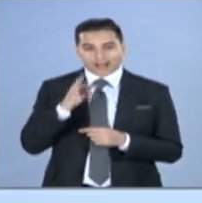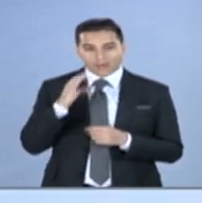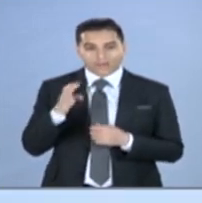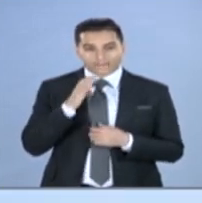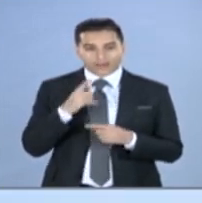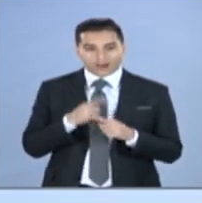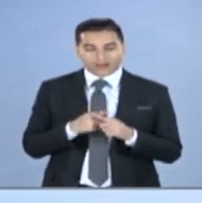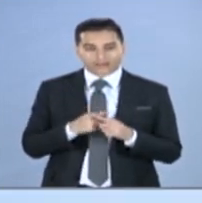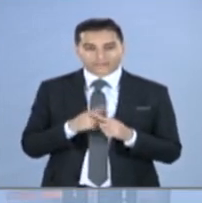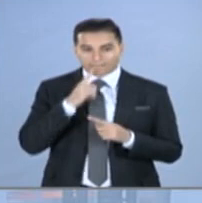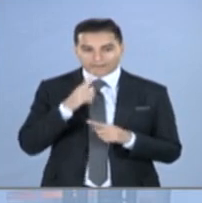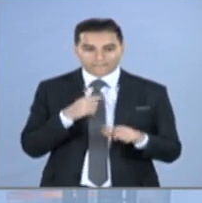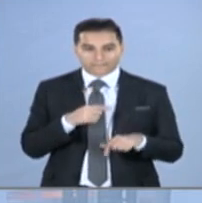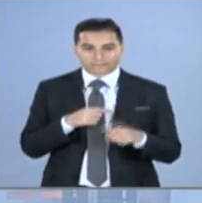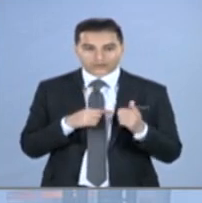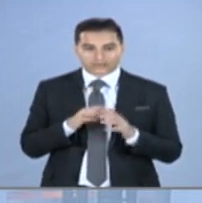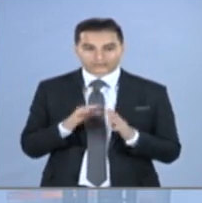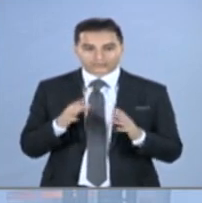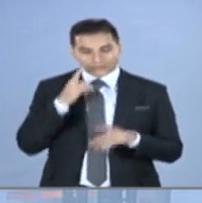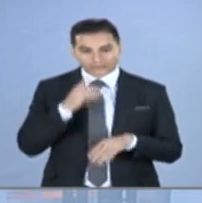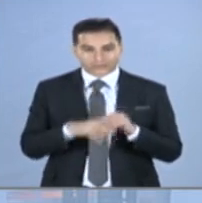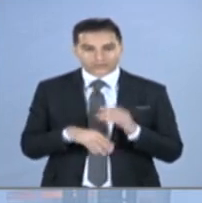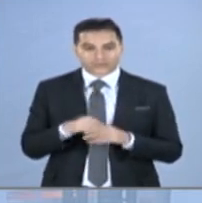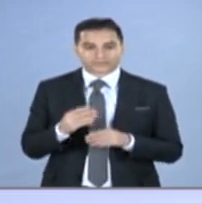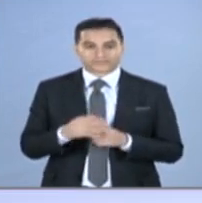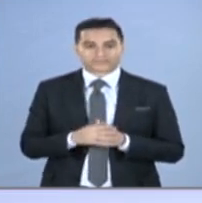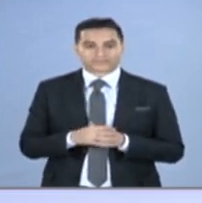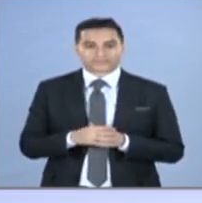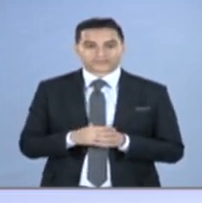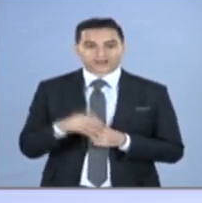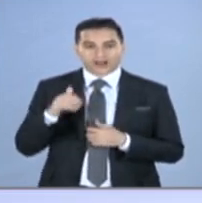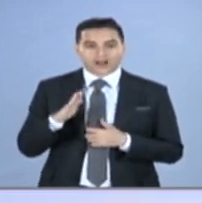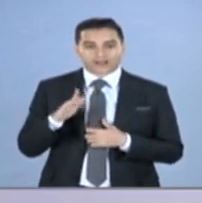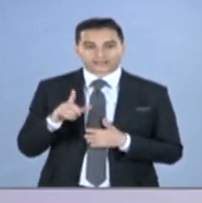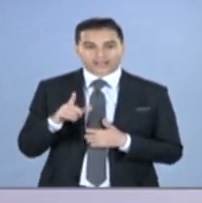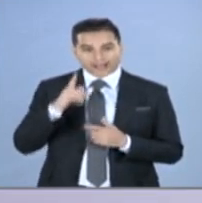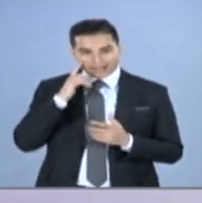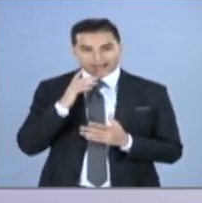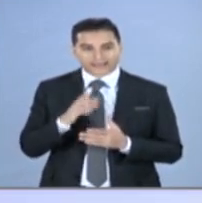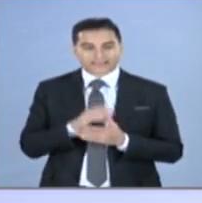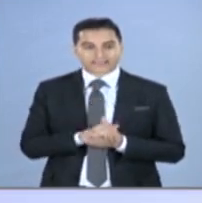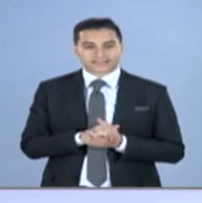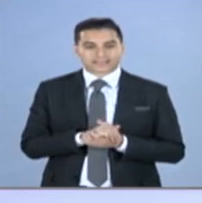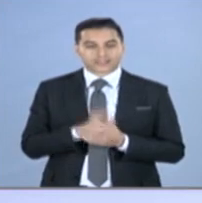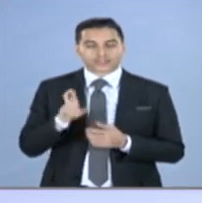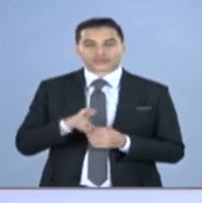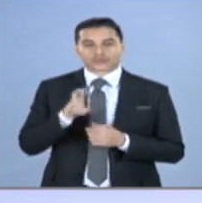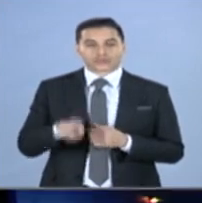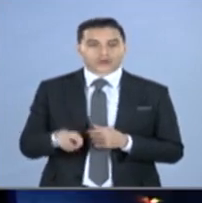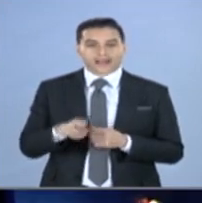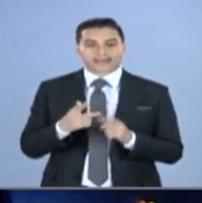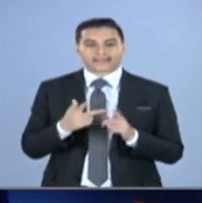لو جاوبتي غلط طاروا ال 25 نقطة. أيسل ركزي. السؤال